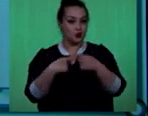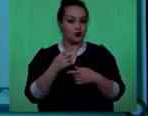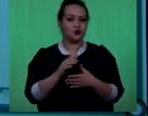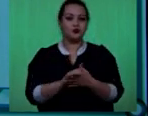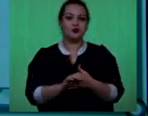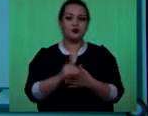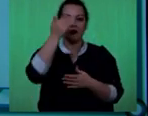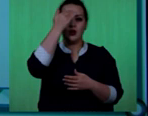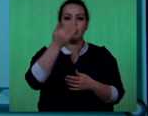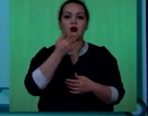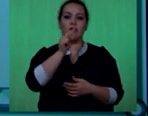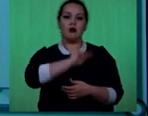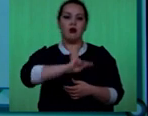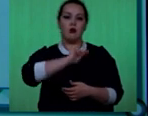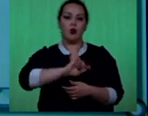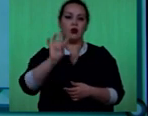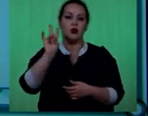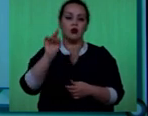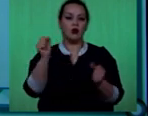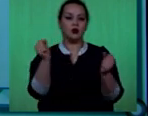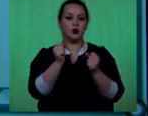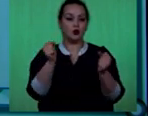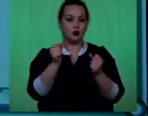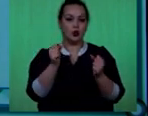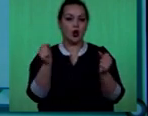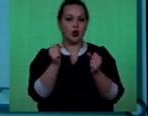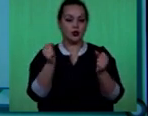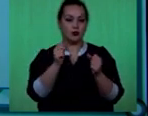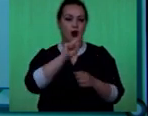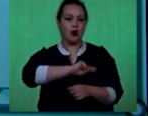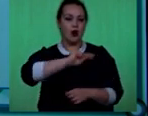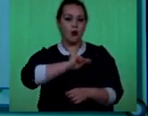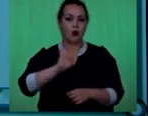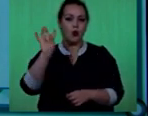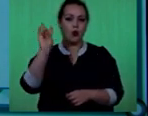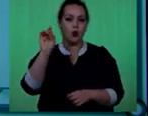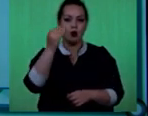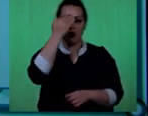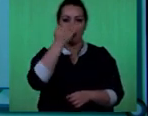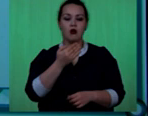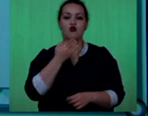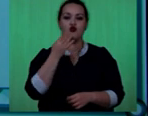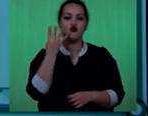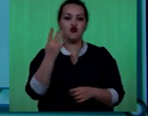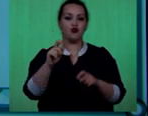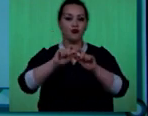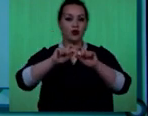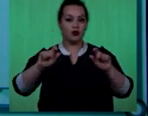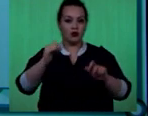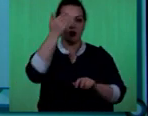работает на зиму а зима на лето и 4 пословица